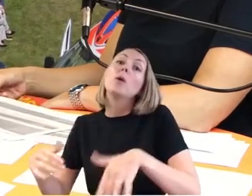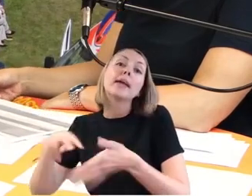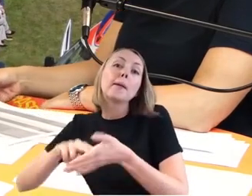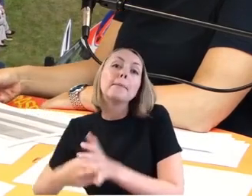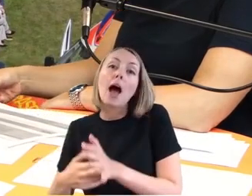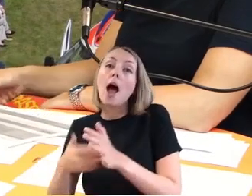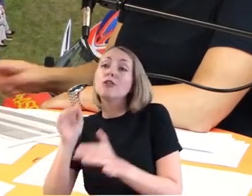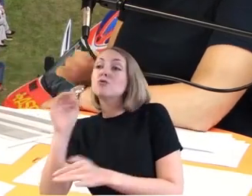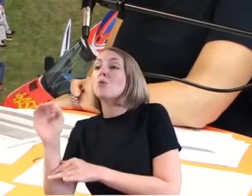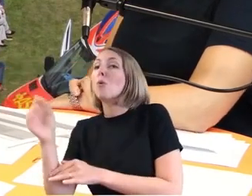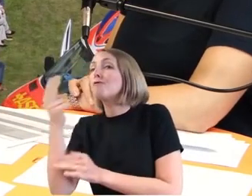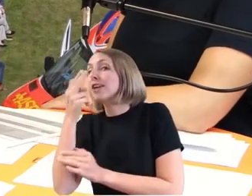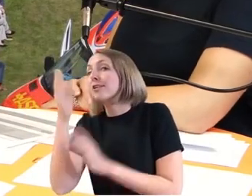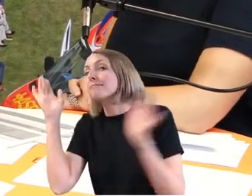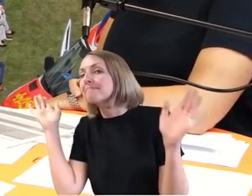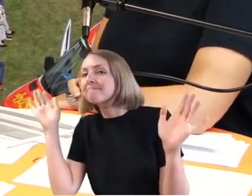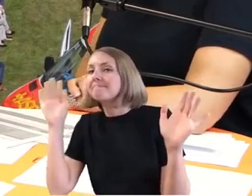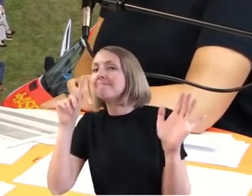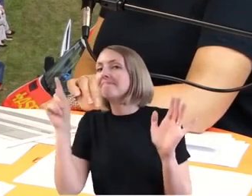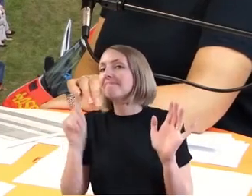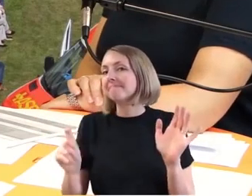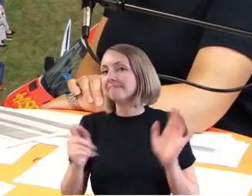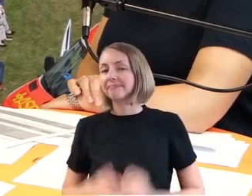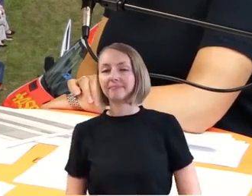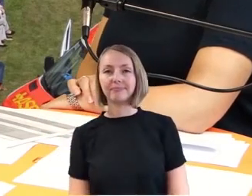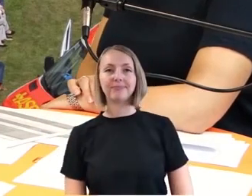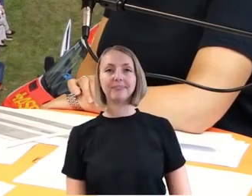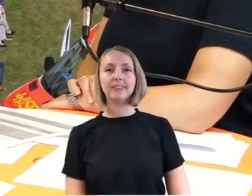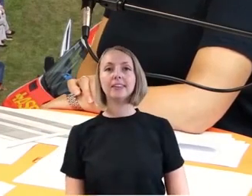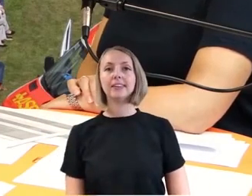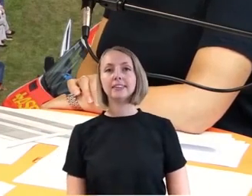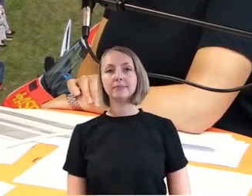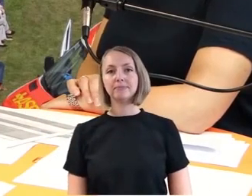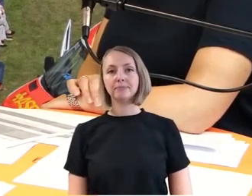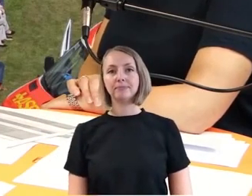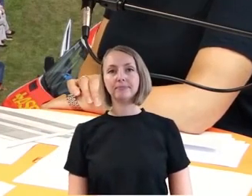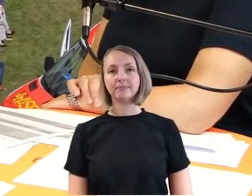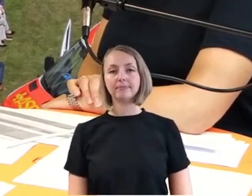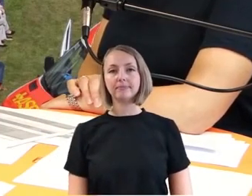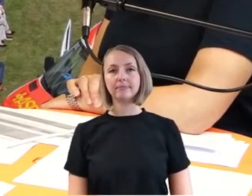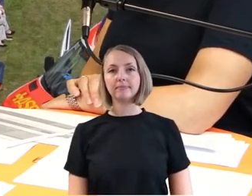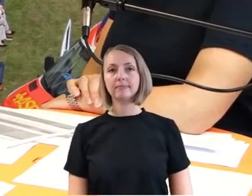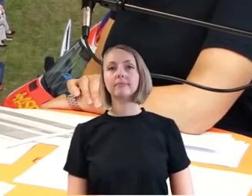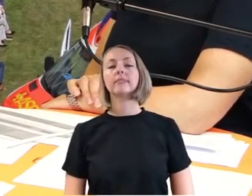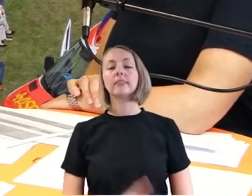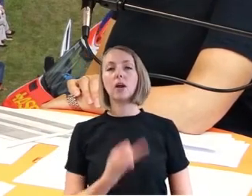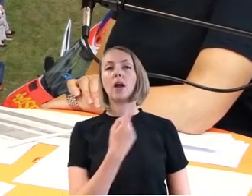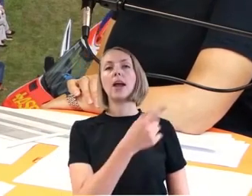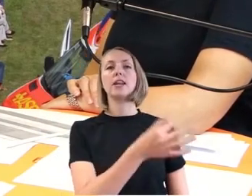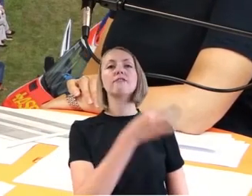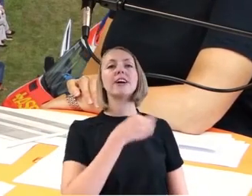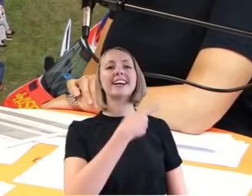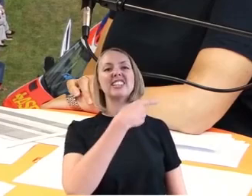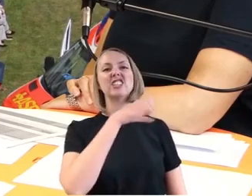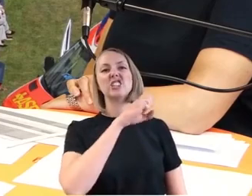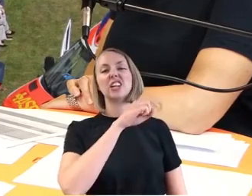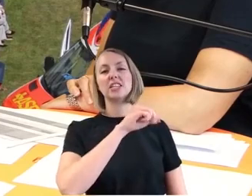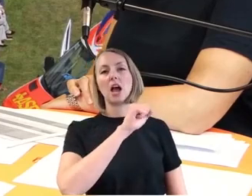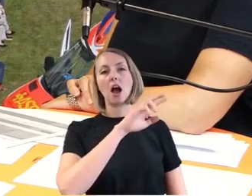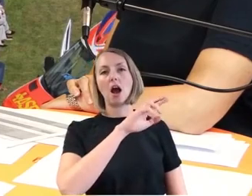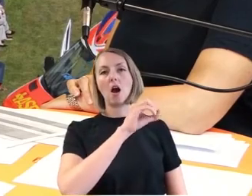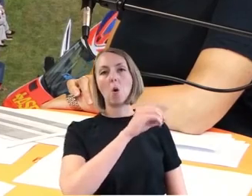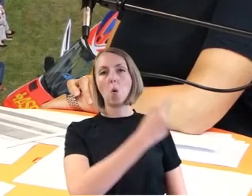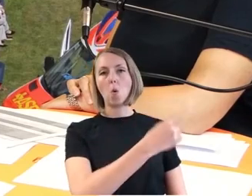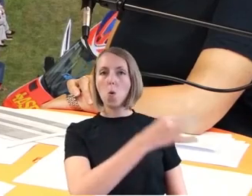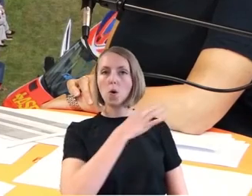kommt. Ja, und noch eine Frage auch von Gennaro. Was aus dem